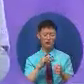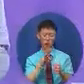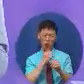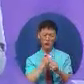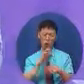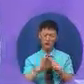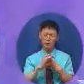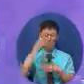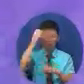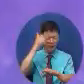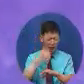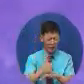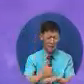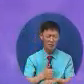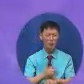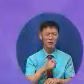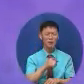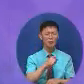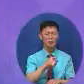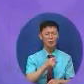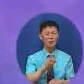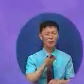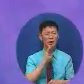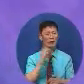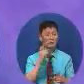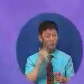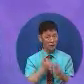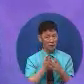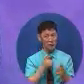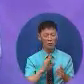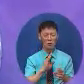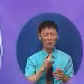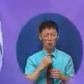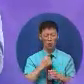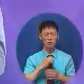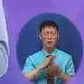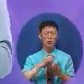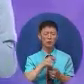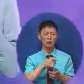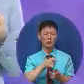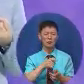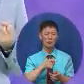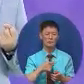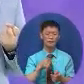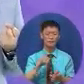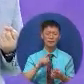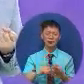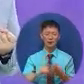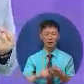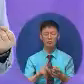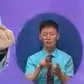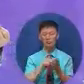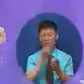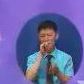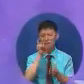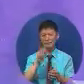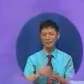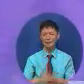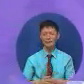건 정말로 그 일에 빠지게 만드는 일이 아니기 때문에 조심스럽게 써야 돼요. 여러 가지 문제가 있을 수